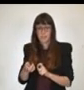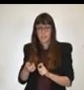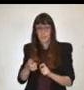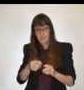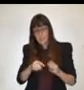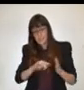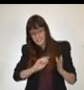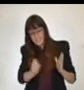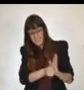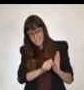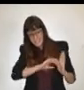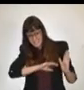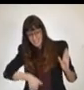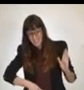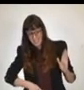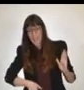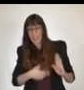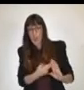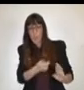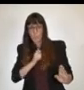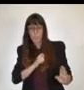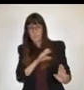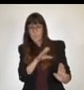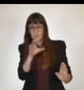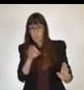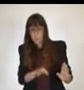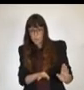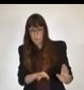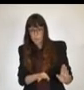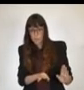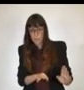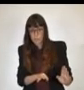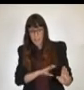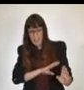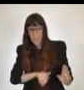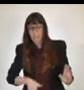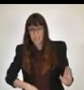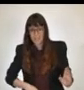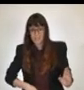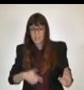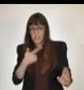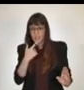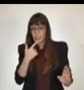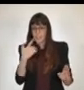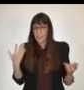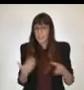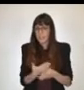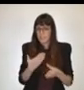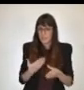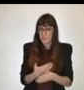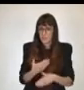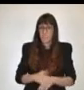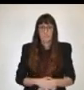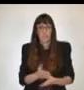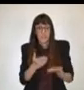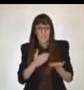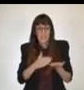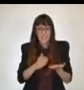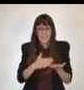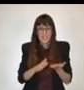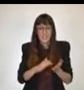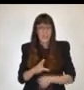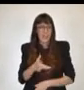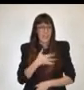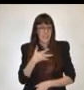échéance. Autant dire que le risque est maximal, puisqu'on peut se retrouver avec des prêts pour lesquels les intérêts ont été versés tous les